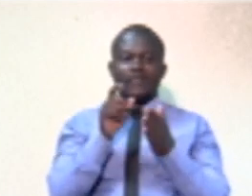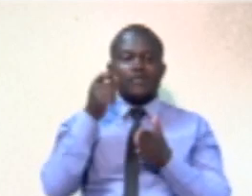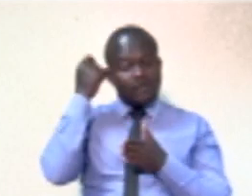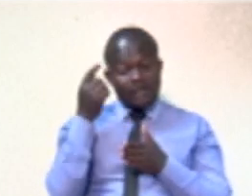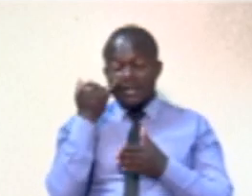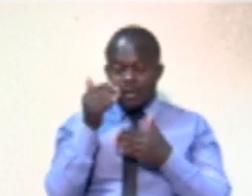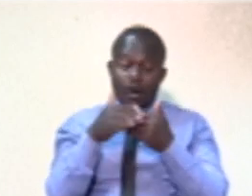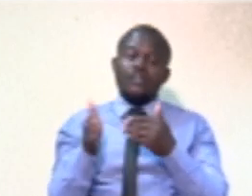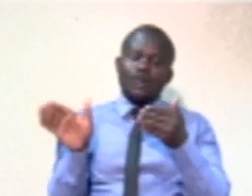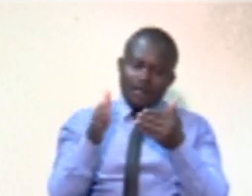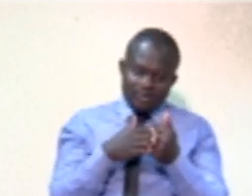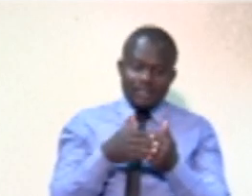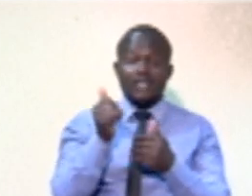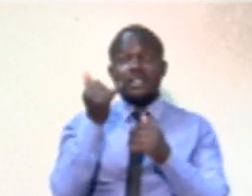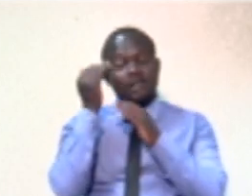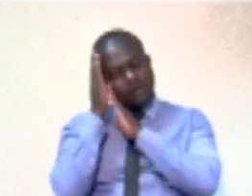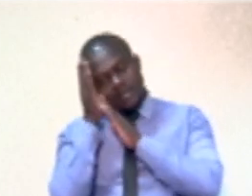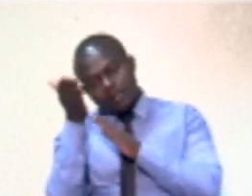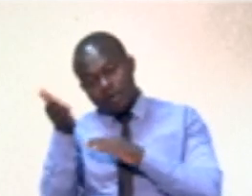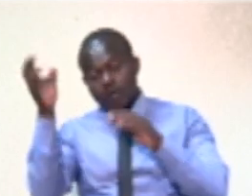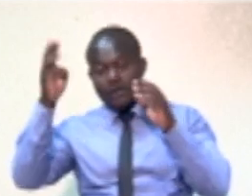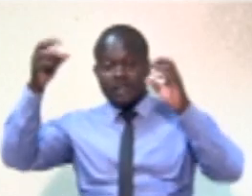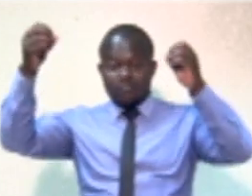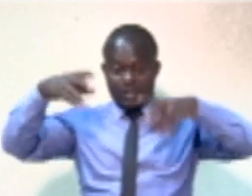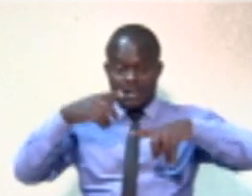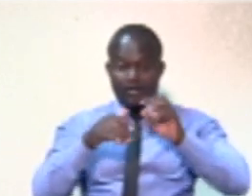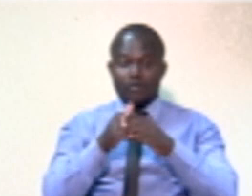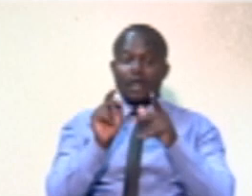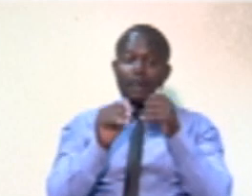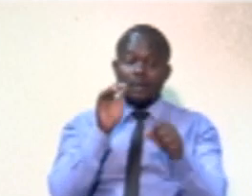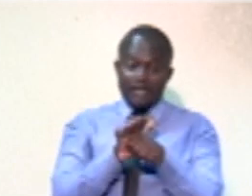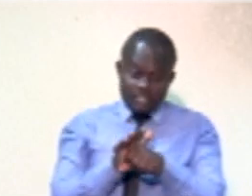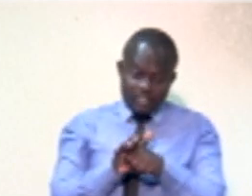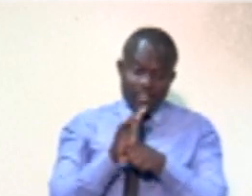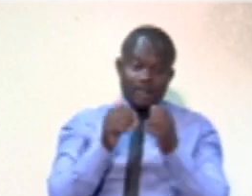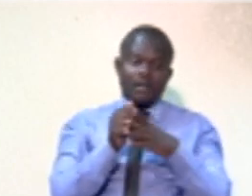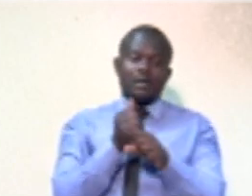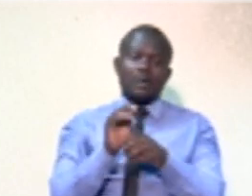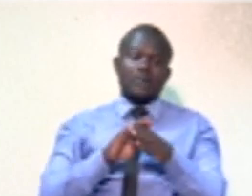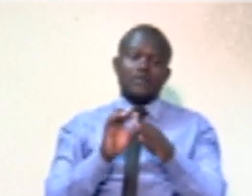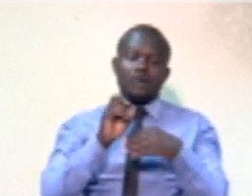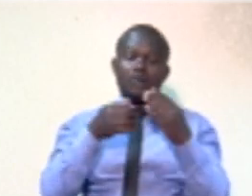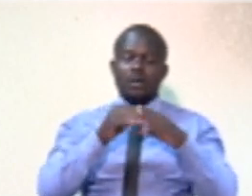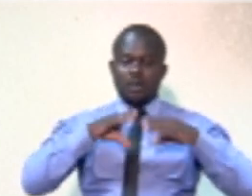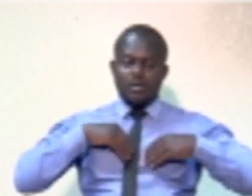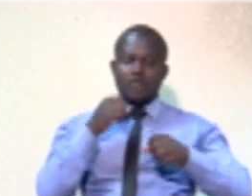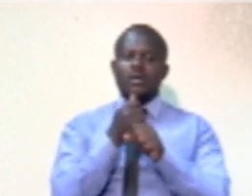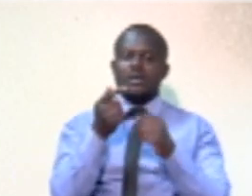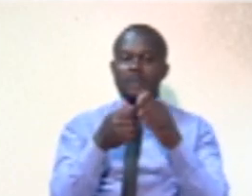ufunze uba wafunze kereka nyine niba urara aho ngaho nabyo bizagaragara ariko abantu benshi abantu bakora bizinesi cyangwa se bemerewe gukora ibintu